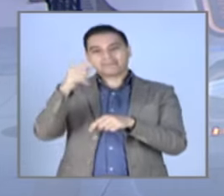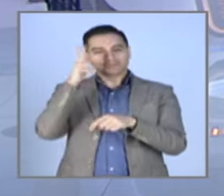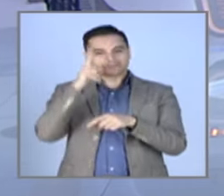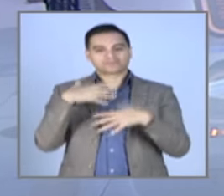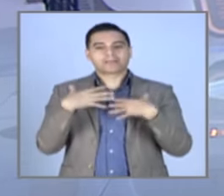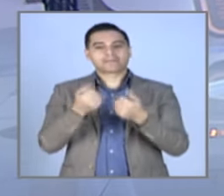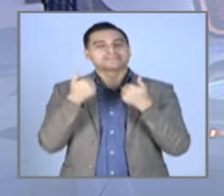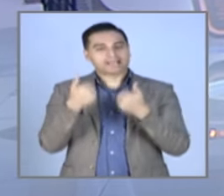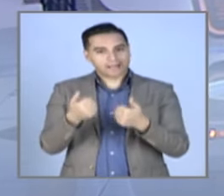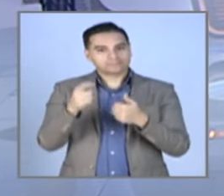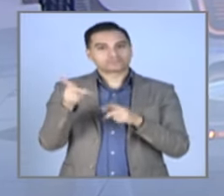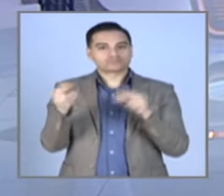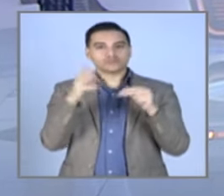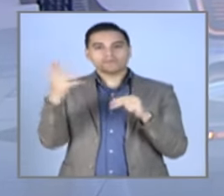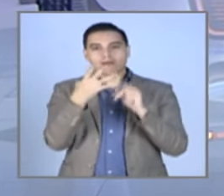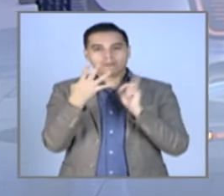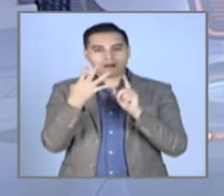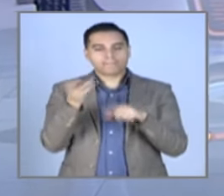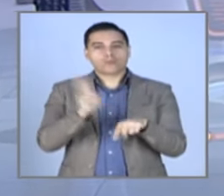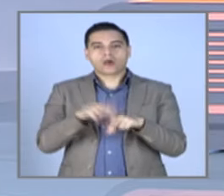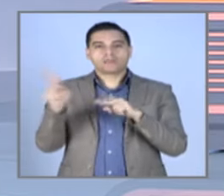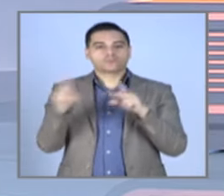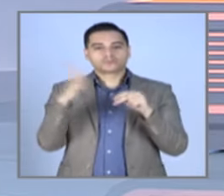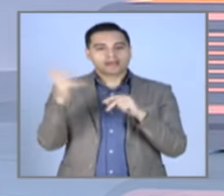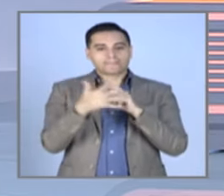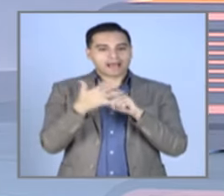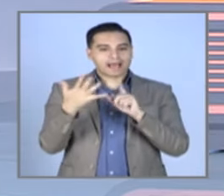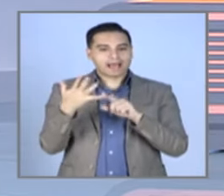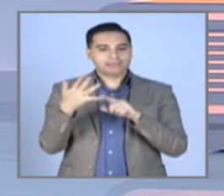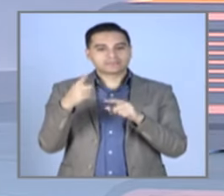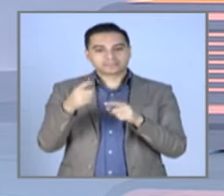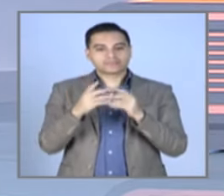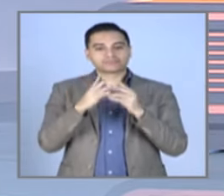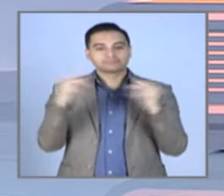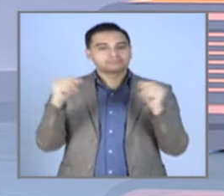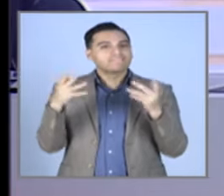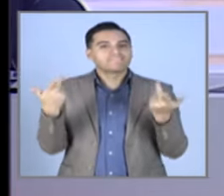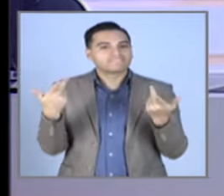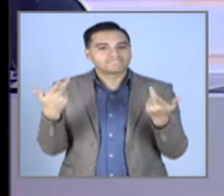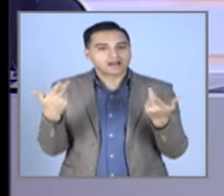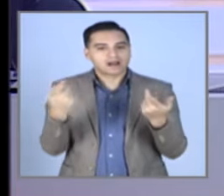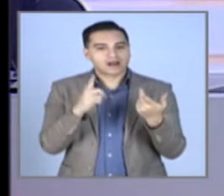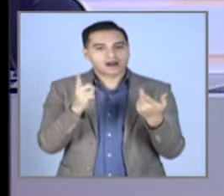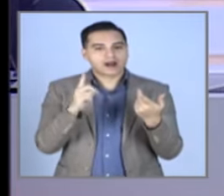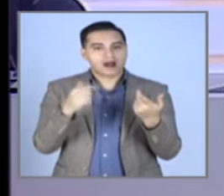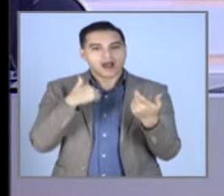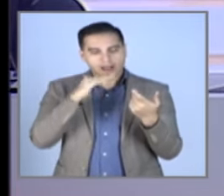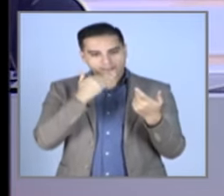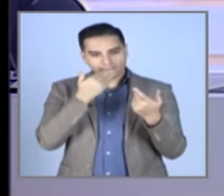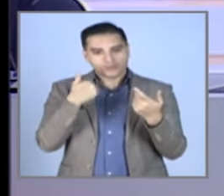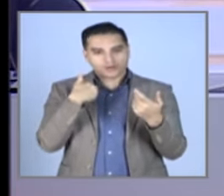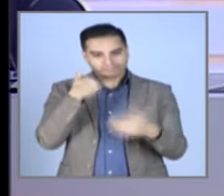فين الموسم الرابع والموسم الخامس؟ اختفيتوا فين؟ احنا ما اختفيناش، احنا مع العباقره على طول قلبا